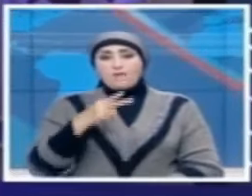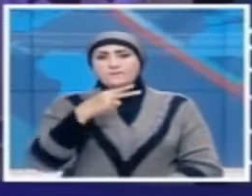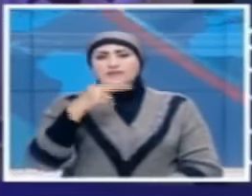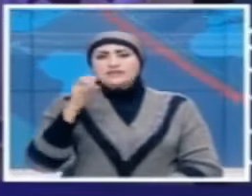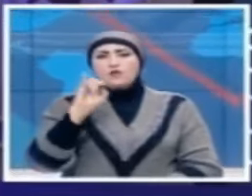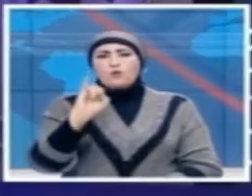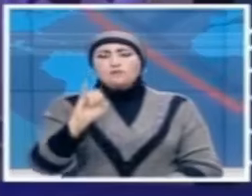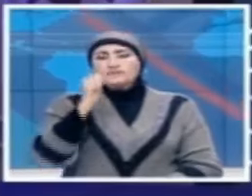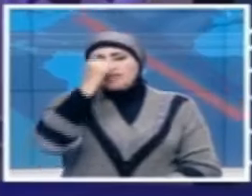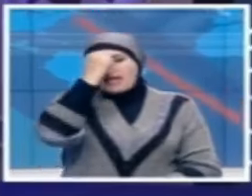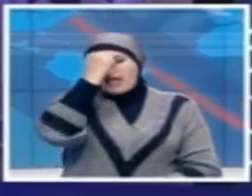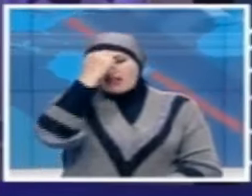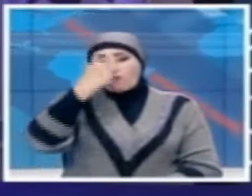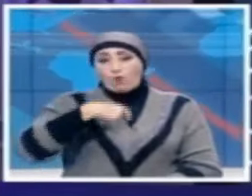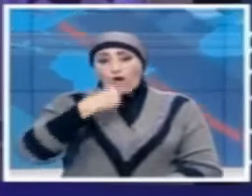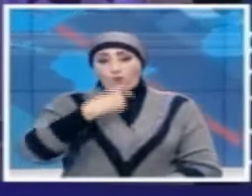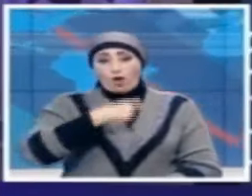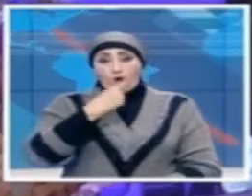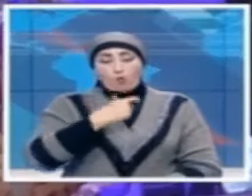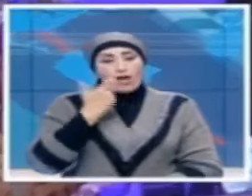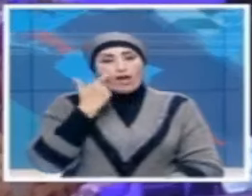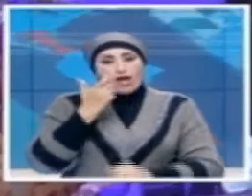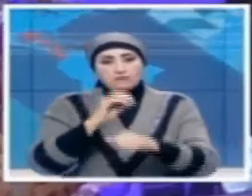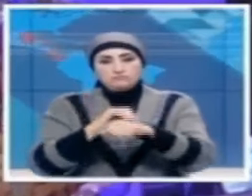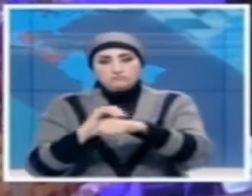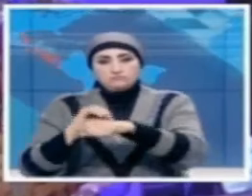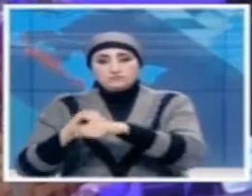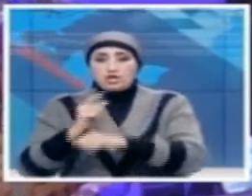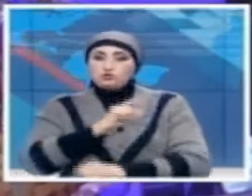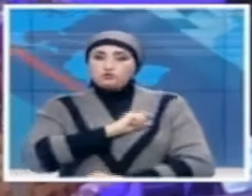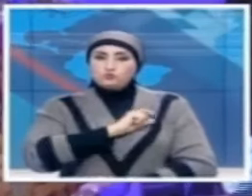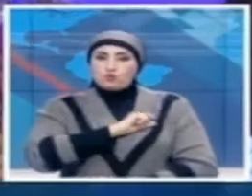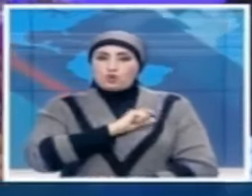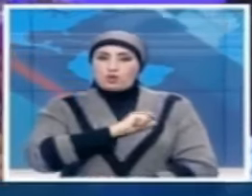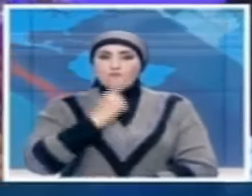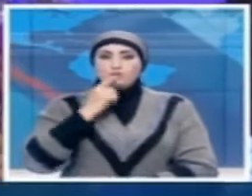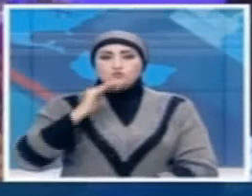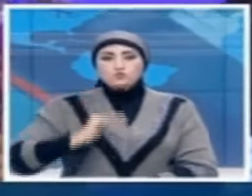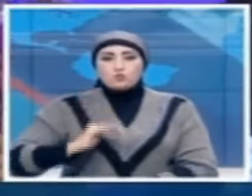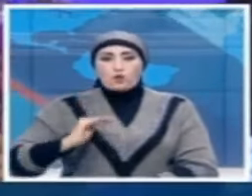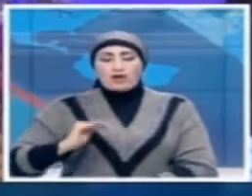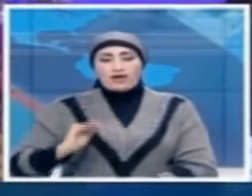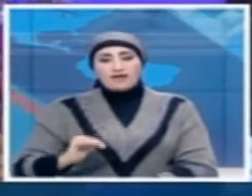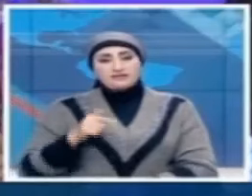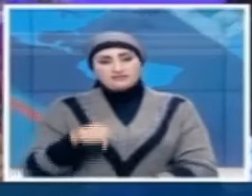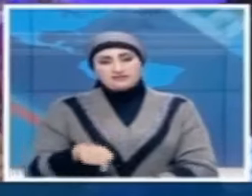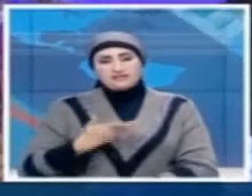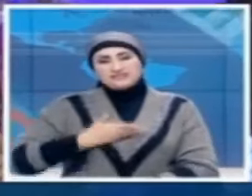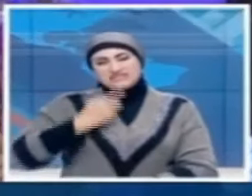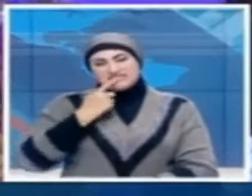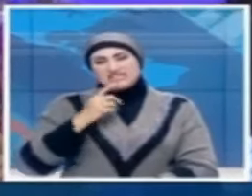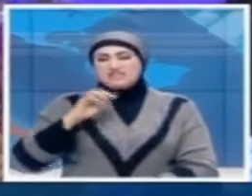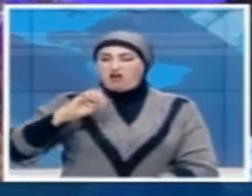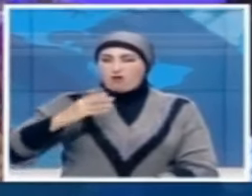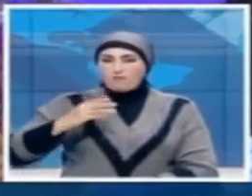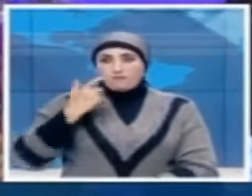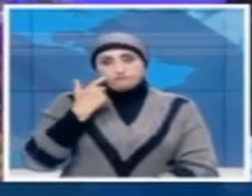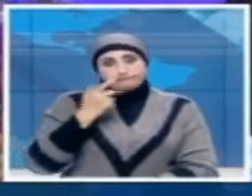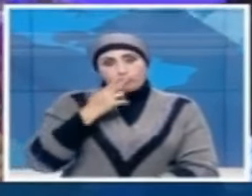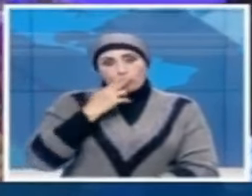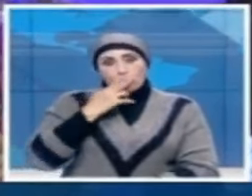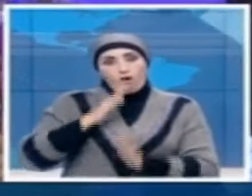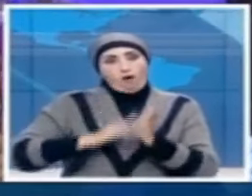ألف شخص عملنا لهم التوعية. حنوعي الطلاب الصغار قبل ما يدخل مرحلة المراهقة بضرر التدخين